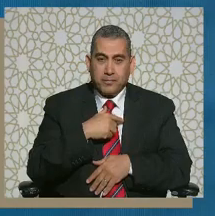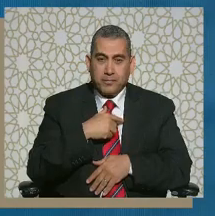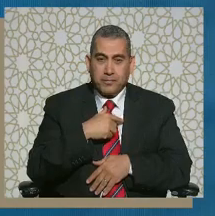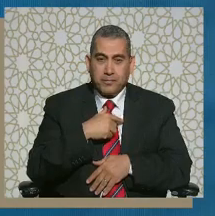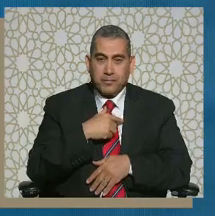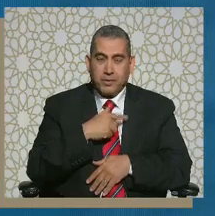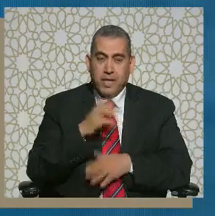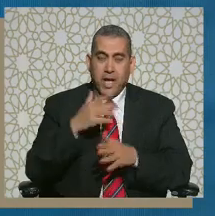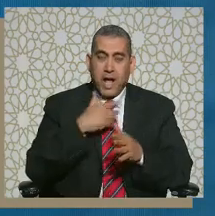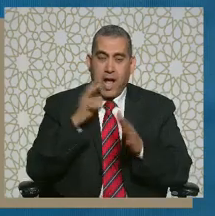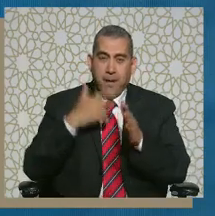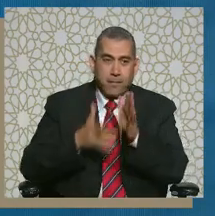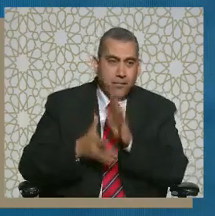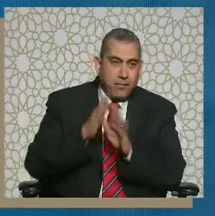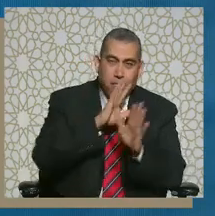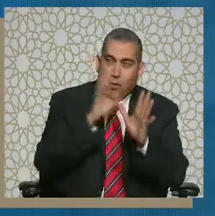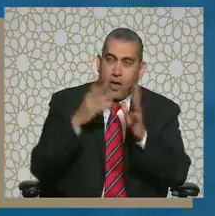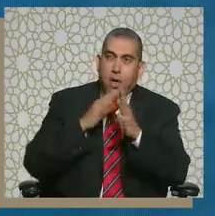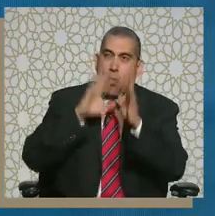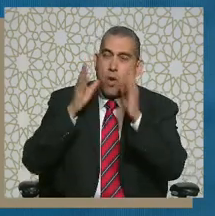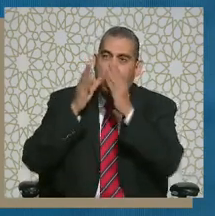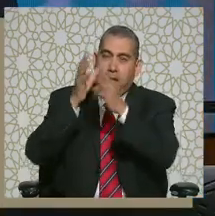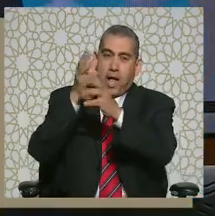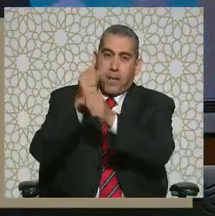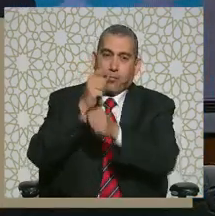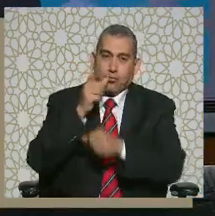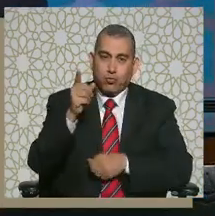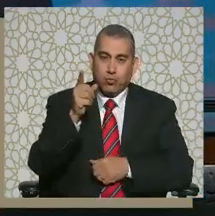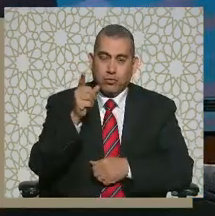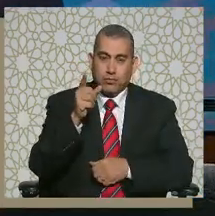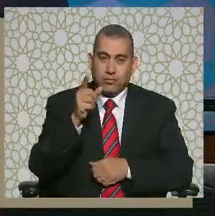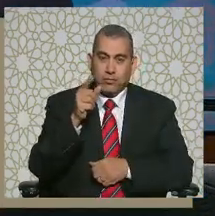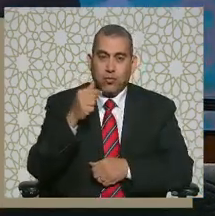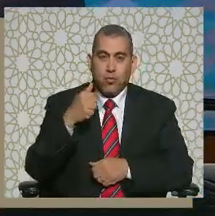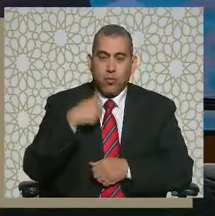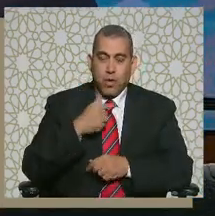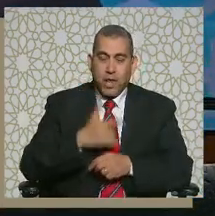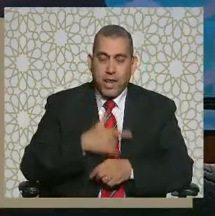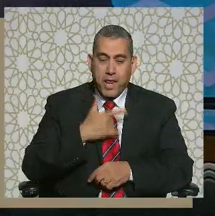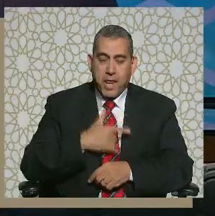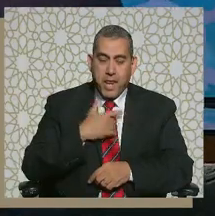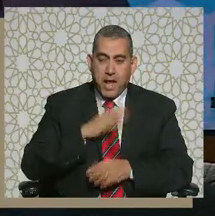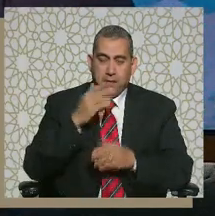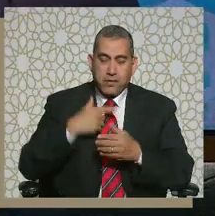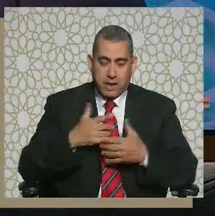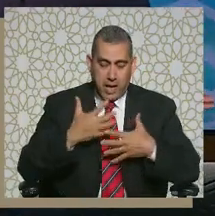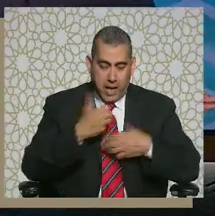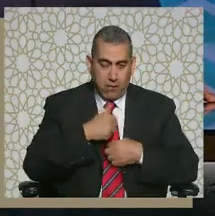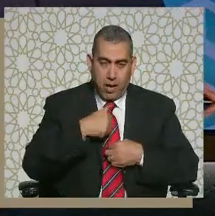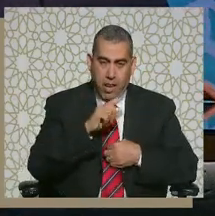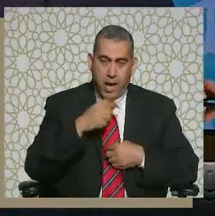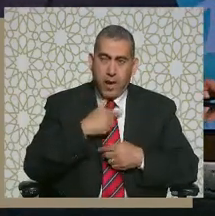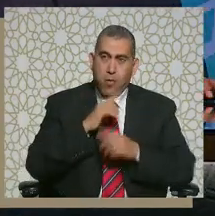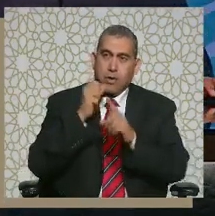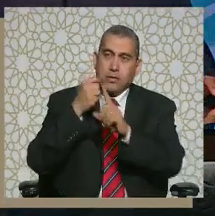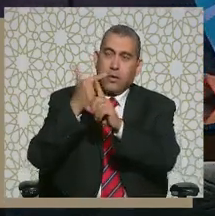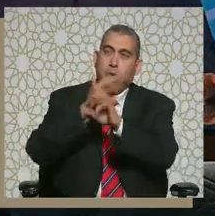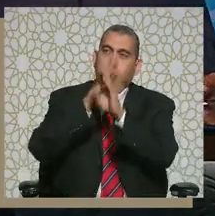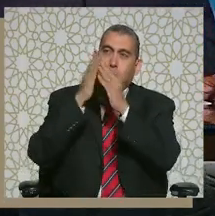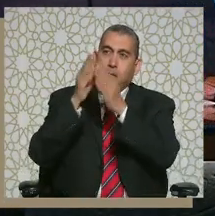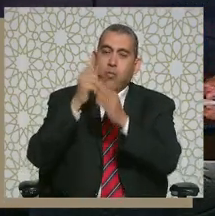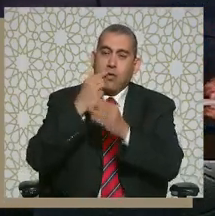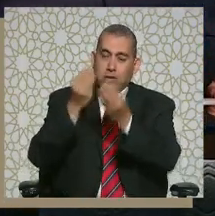يا ملازي انشن مني والى نفسي لا تكني وارزقني دوام